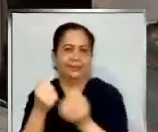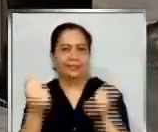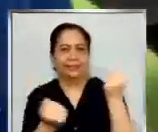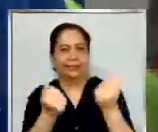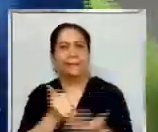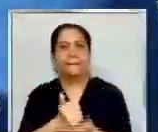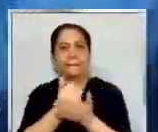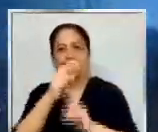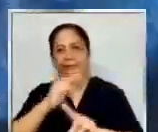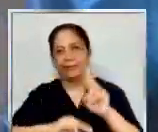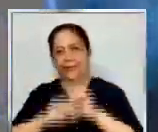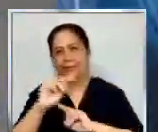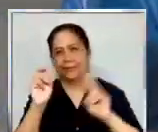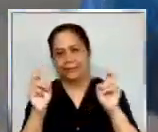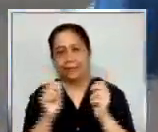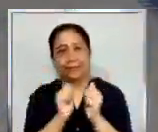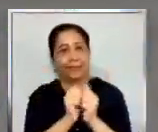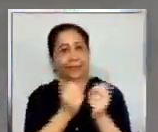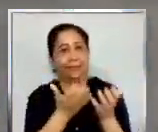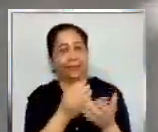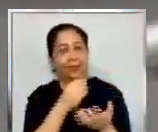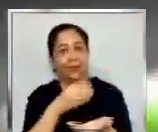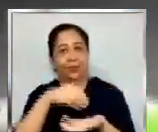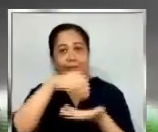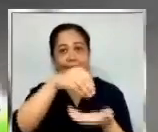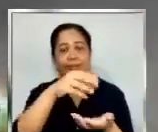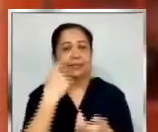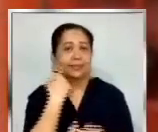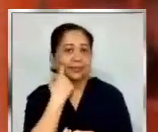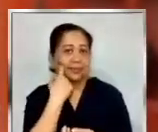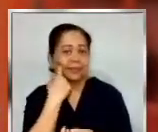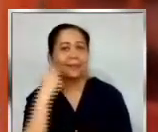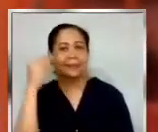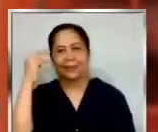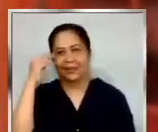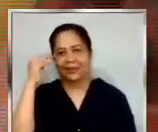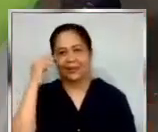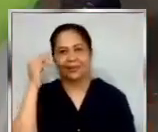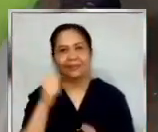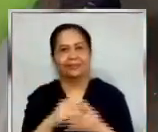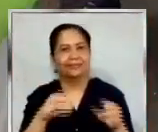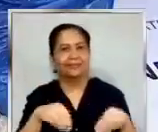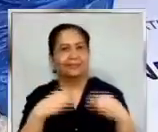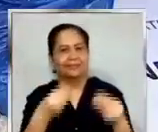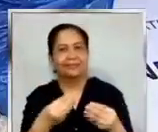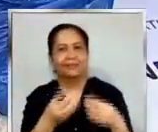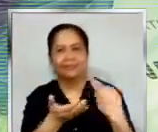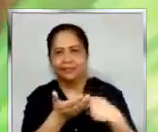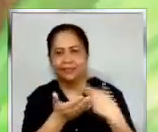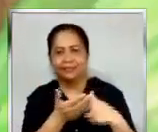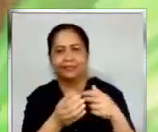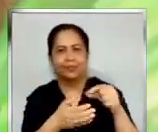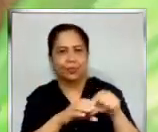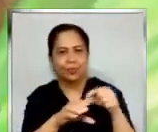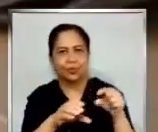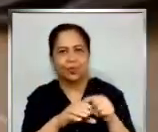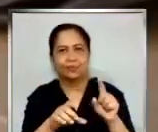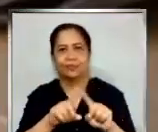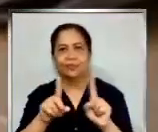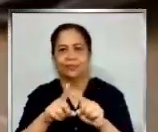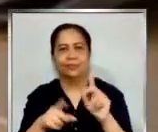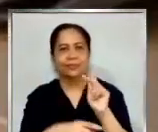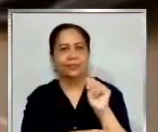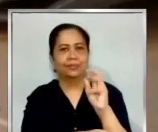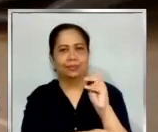Hands. Kabilang sa mga naabutan ng tulong kamakailan si Mario, binigyan sila ng bigas, groceries at mga kamote.